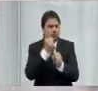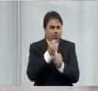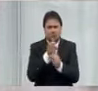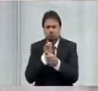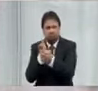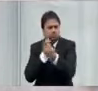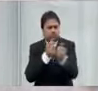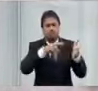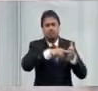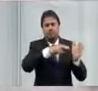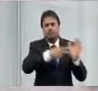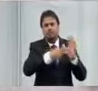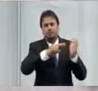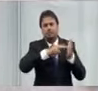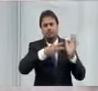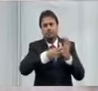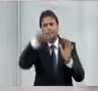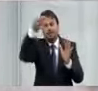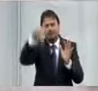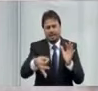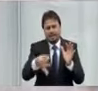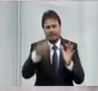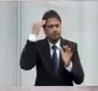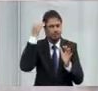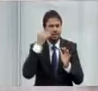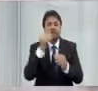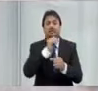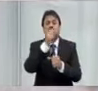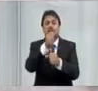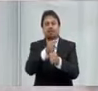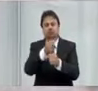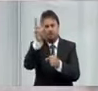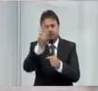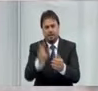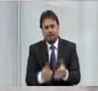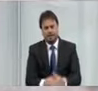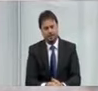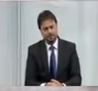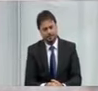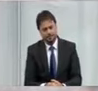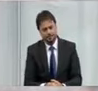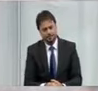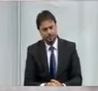واستثماري في أبواب الصرف. من بغداد سجى جاسم، العراقية الإخبارية.